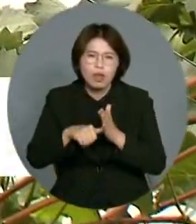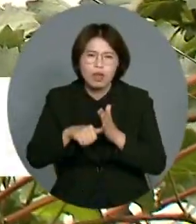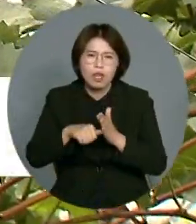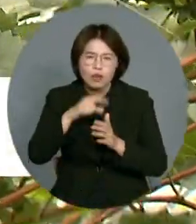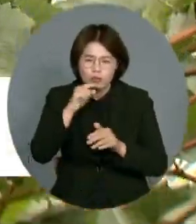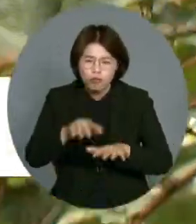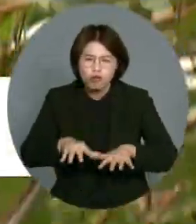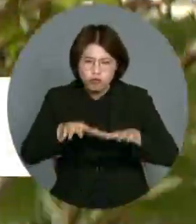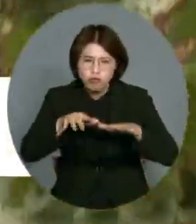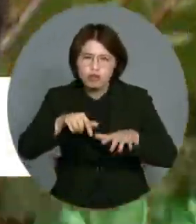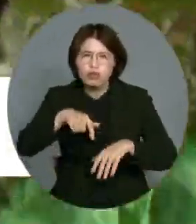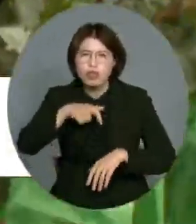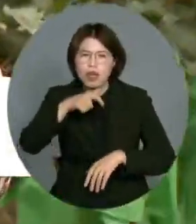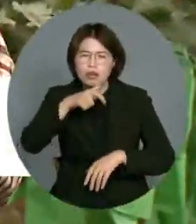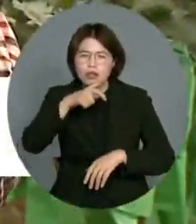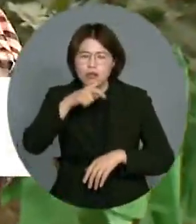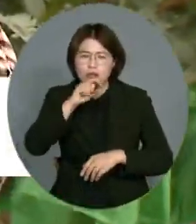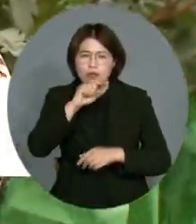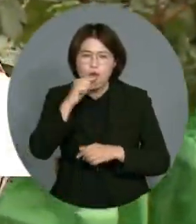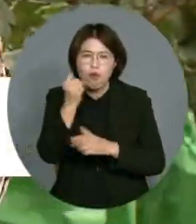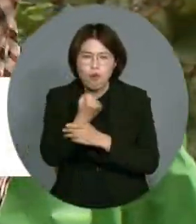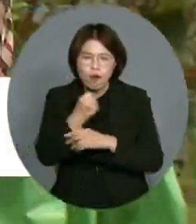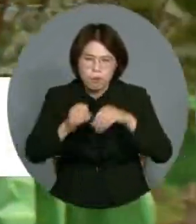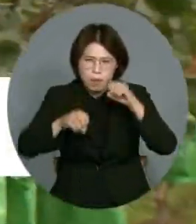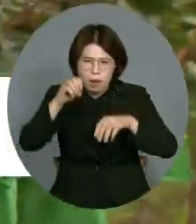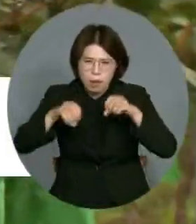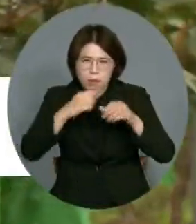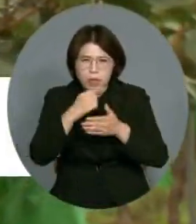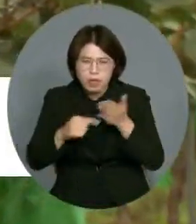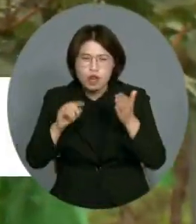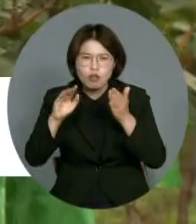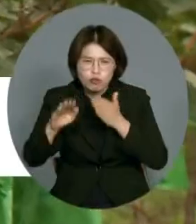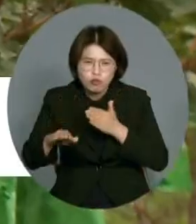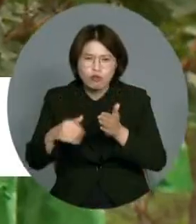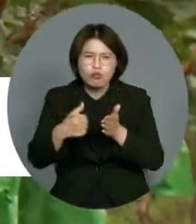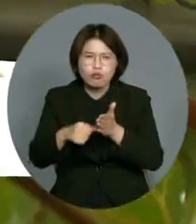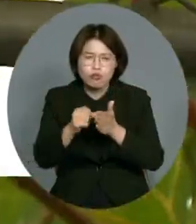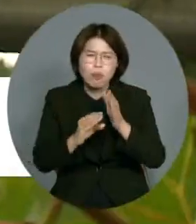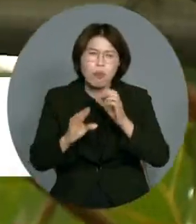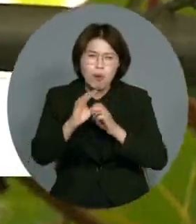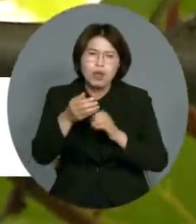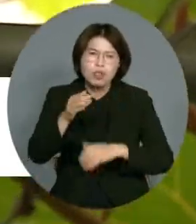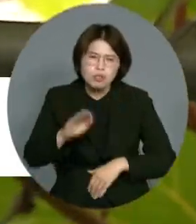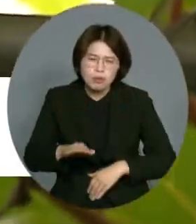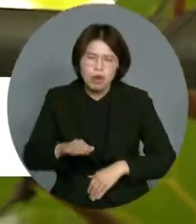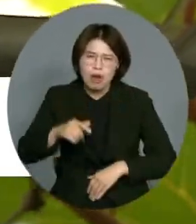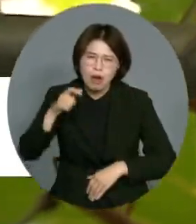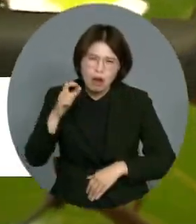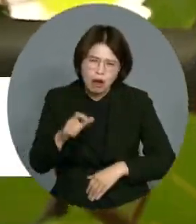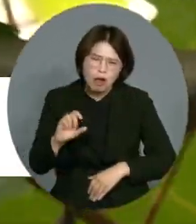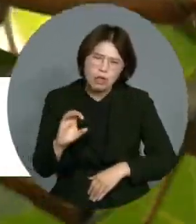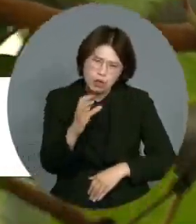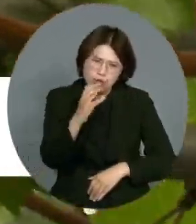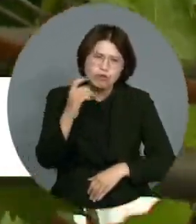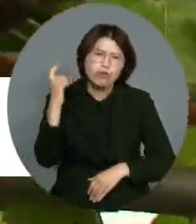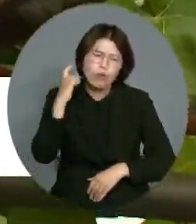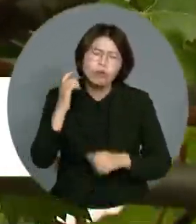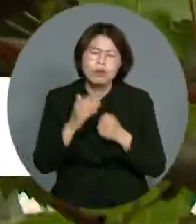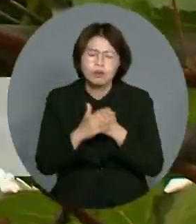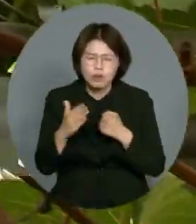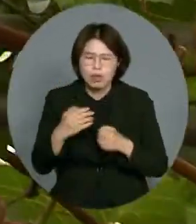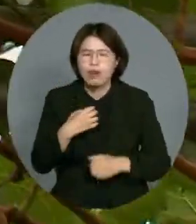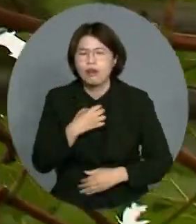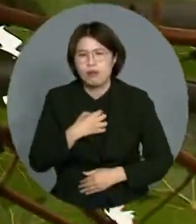본뒤 배수와 비가림 시설을 보강했지만 역대급 태풍이란 소식에 걱정이 이만저만이